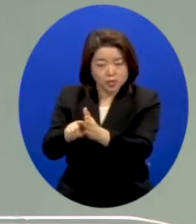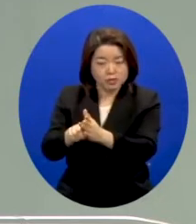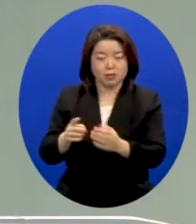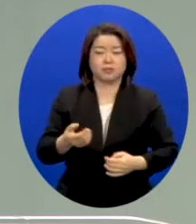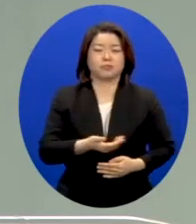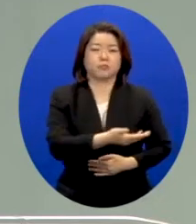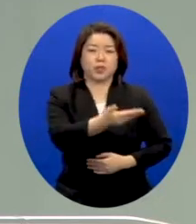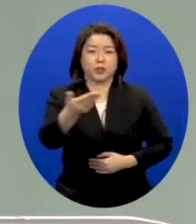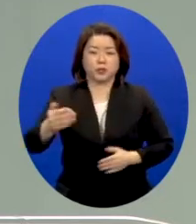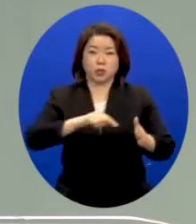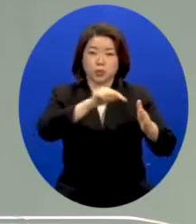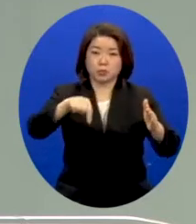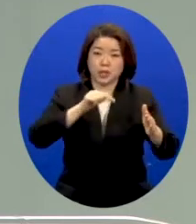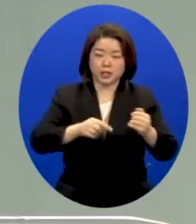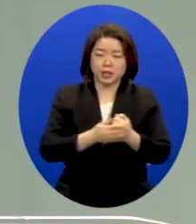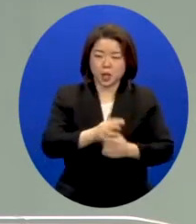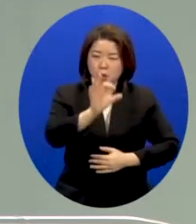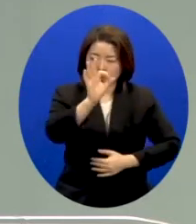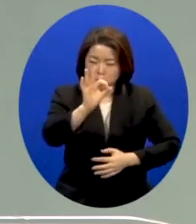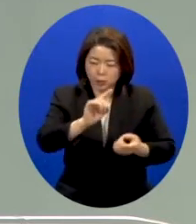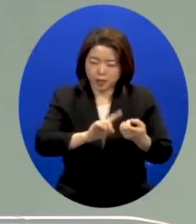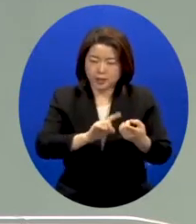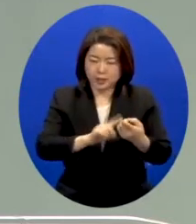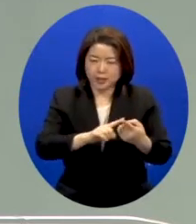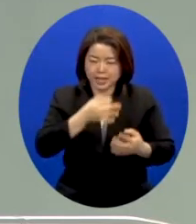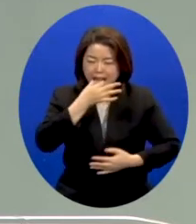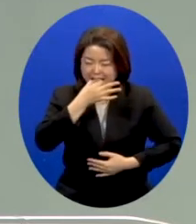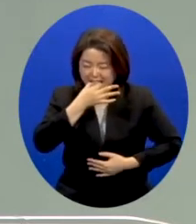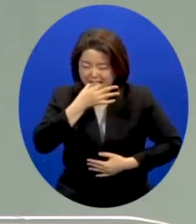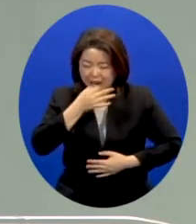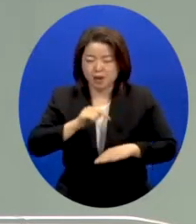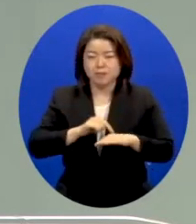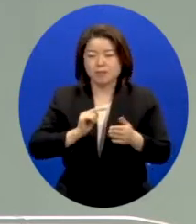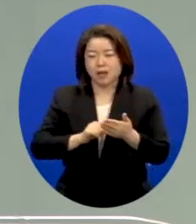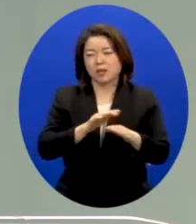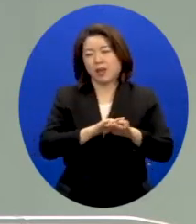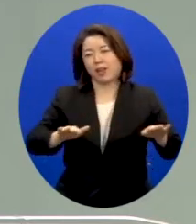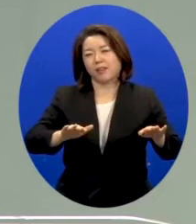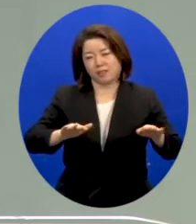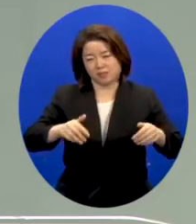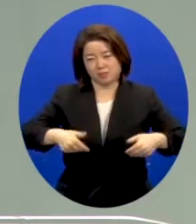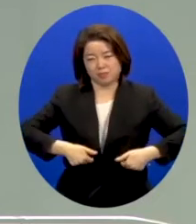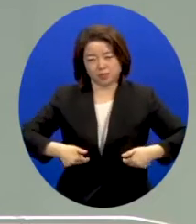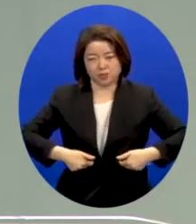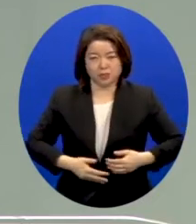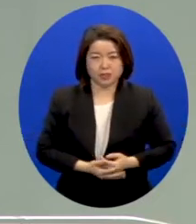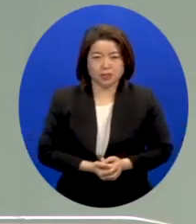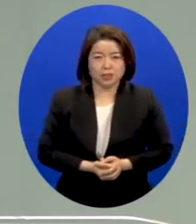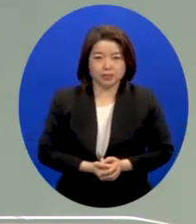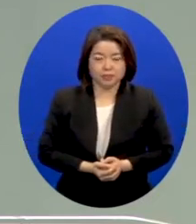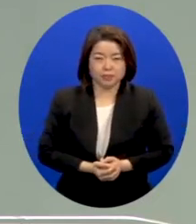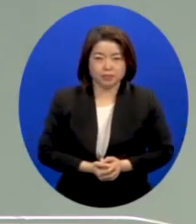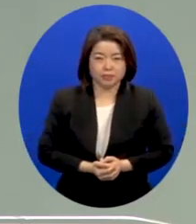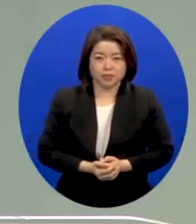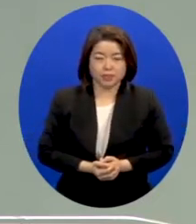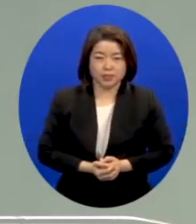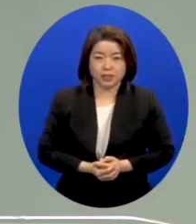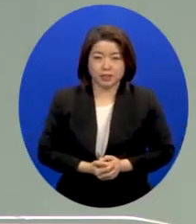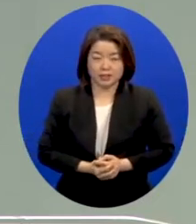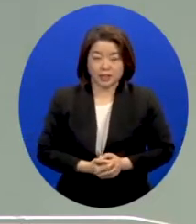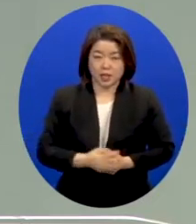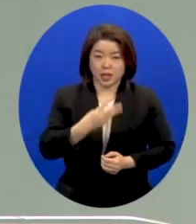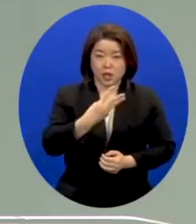안에 돈에 대한 탐심이 해결되어야 하는 것입니다 롯의 안에